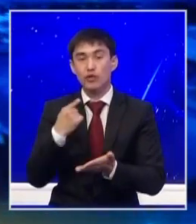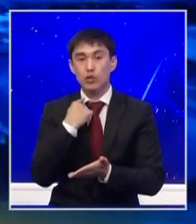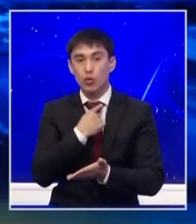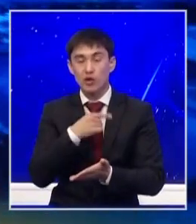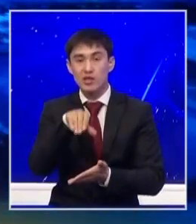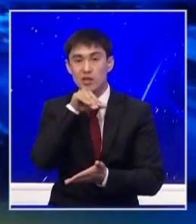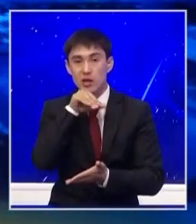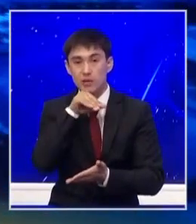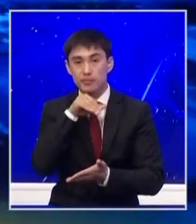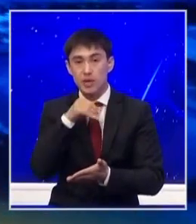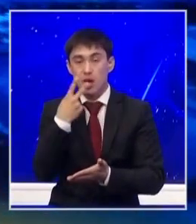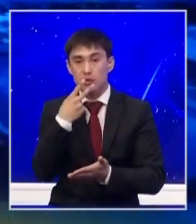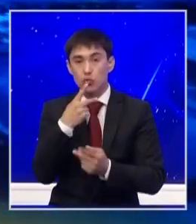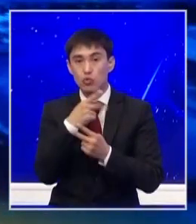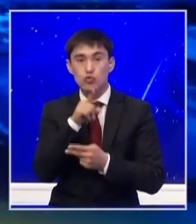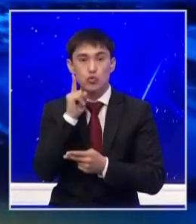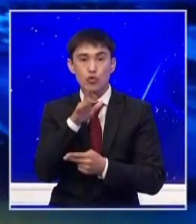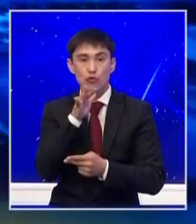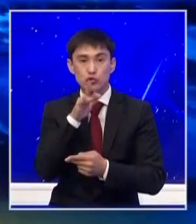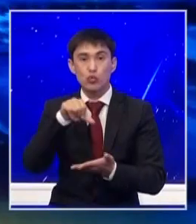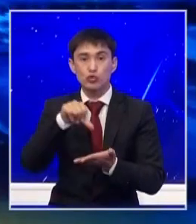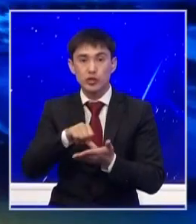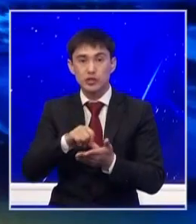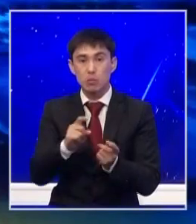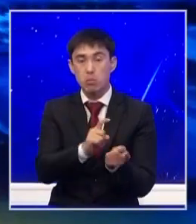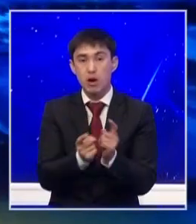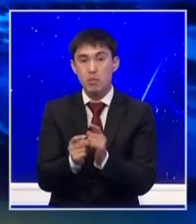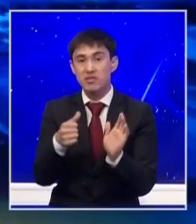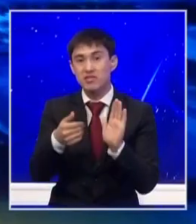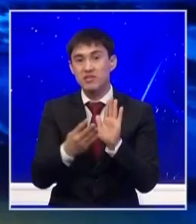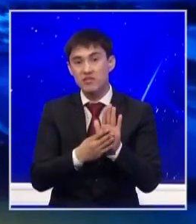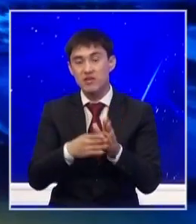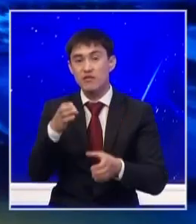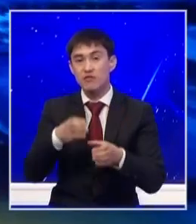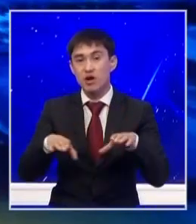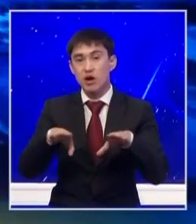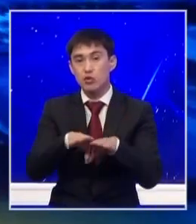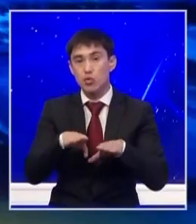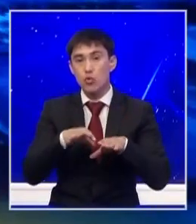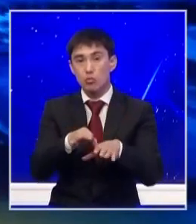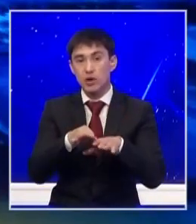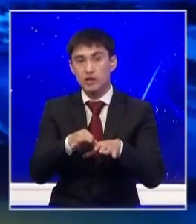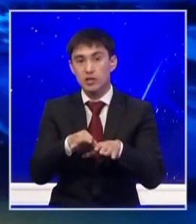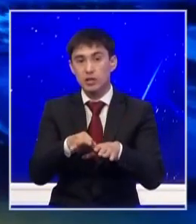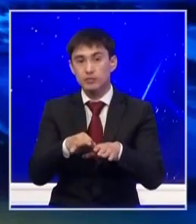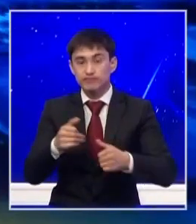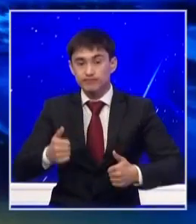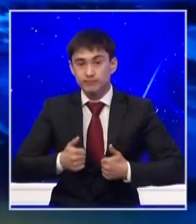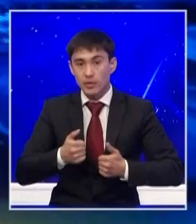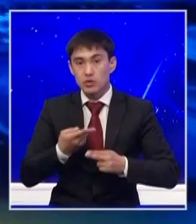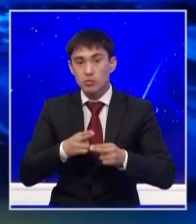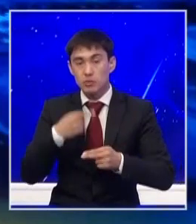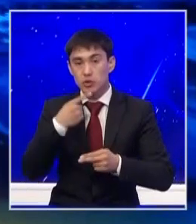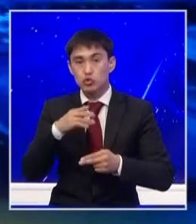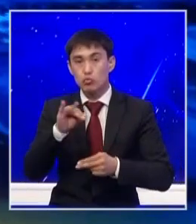Талдыкорган и Текели несмотря на юный возраст участников борьба в девяти весовых категориях проходила Очень остро стоит